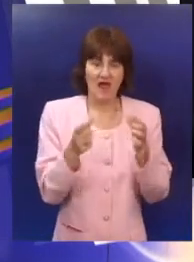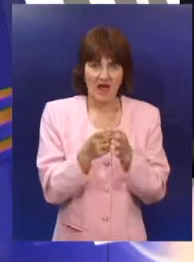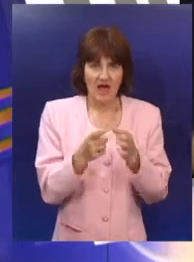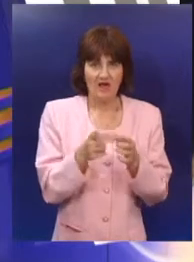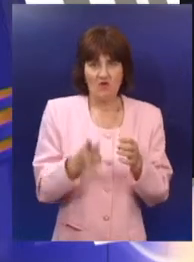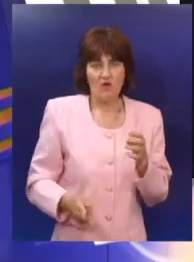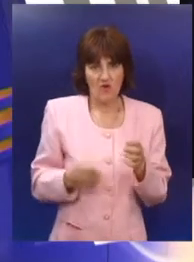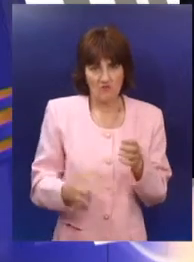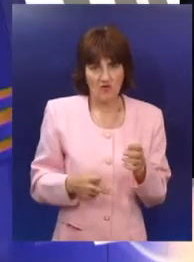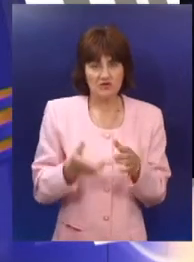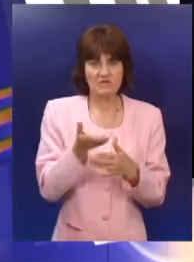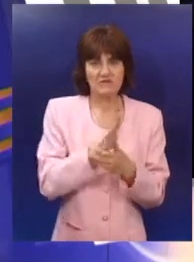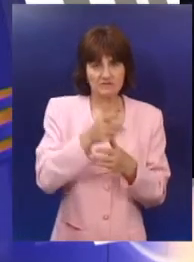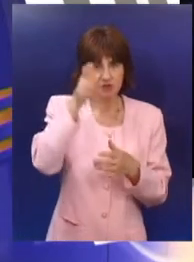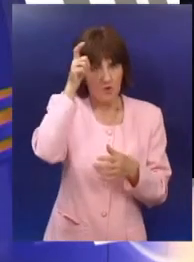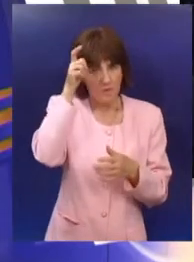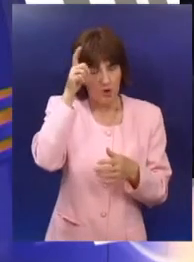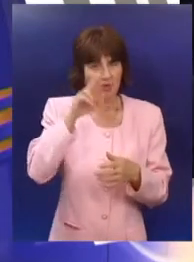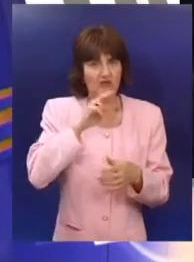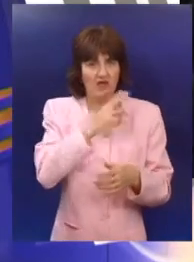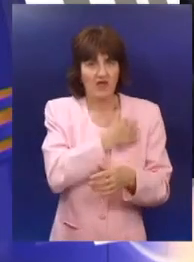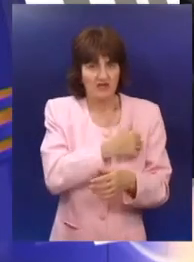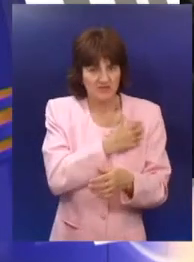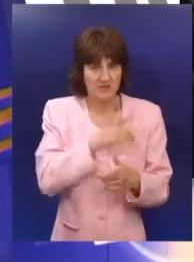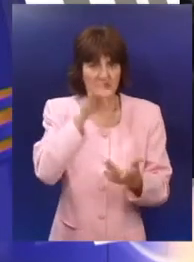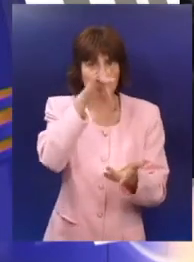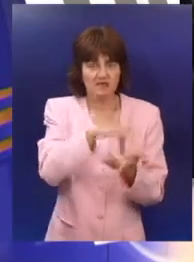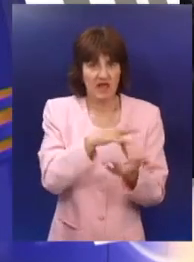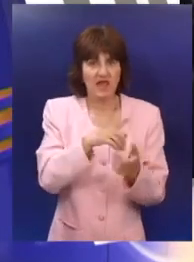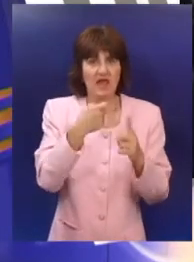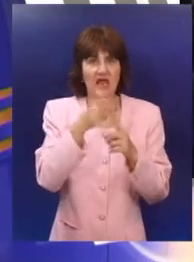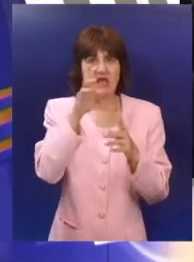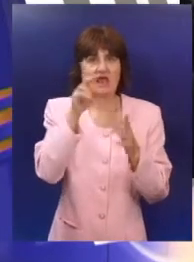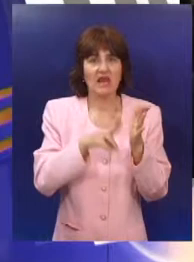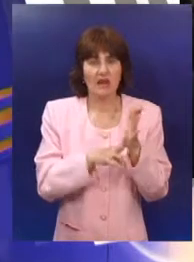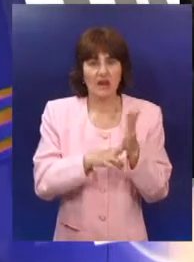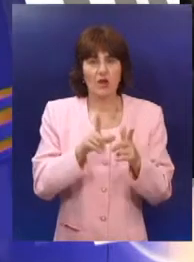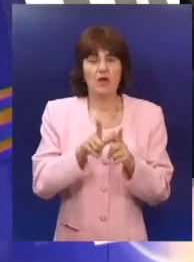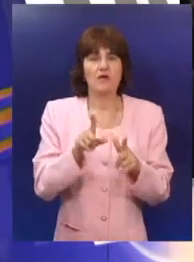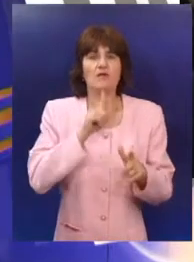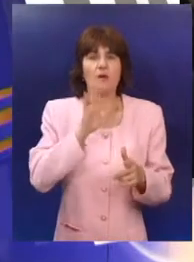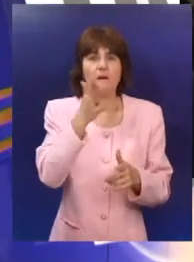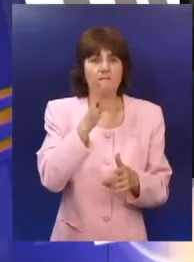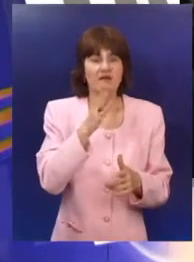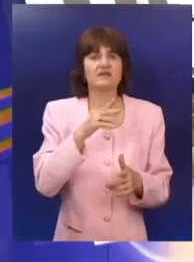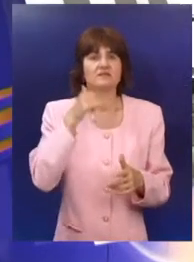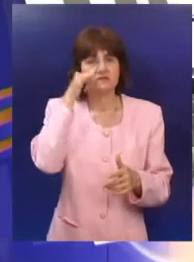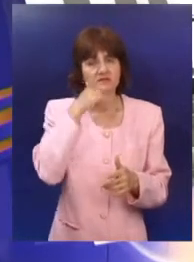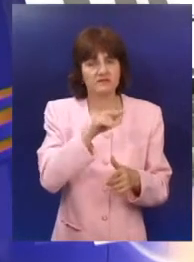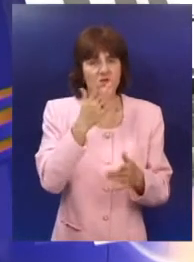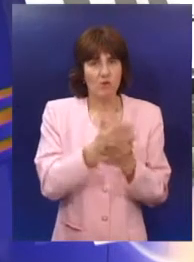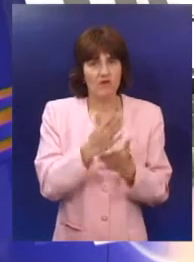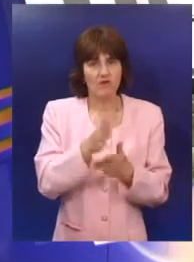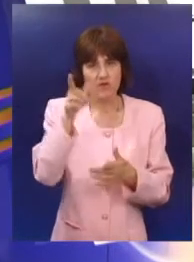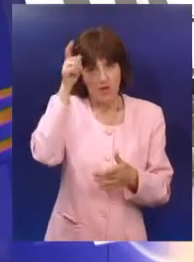voz Jadran Ekspres, koji saobraća između Beograda i Splita sa stajanjem u Kninu. Ovaj voz kreće petkom u 15.16 iz